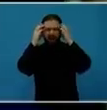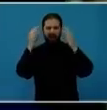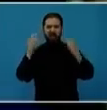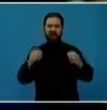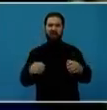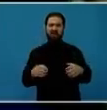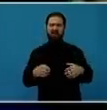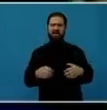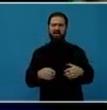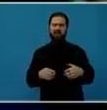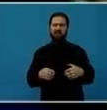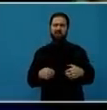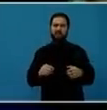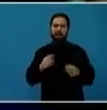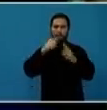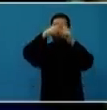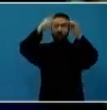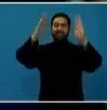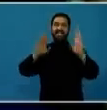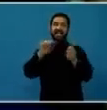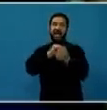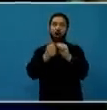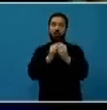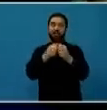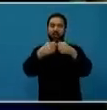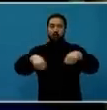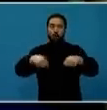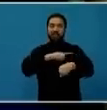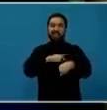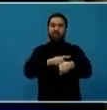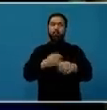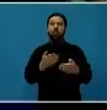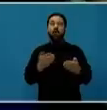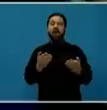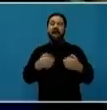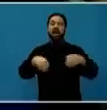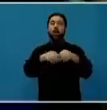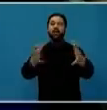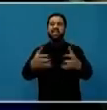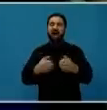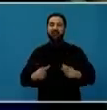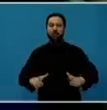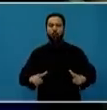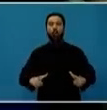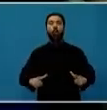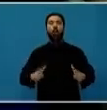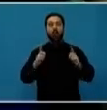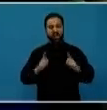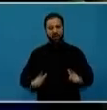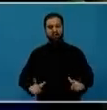bisericii. Biserica luptă tot timpul pentru ca noi să avem o liniștire sufletească, să avem un